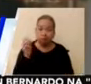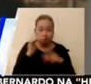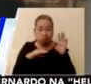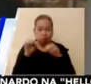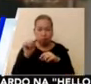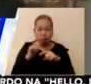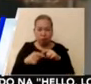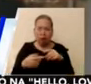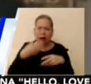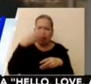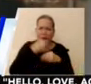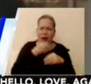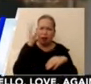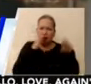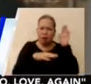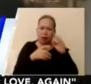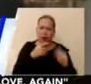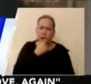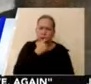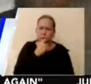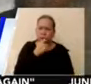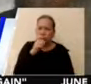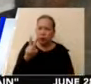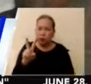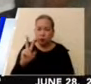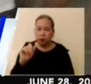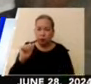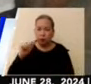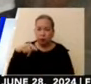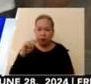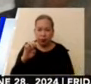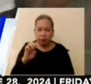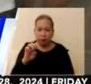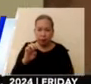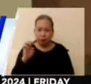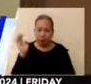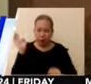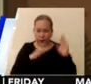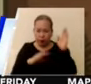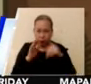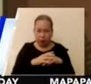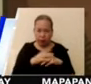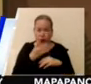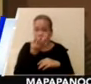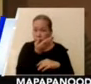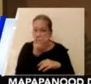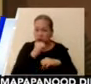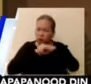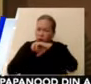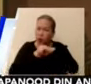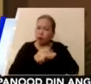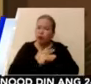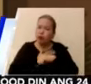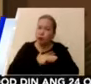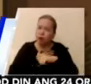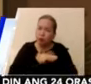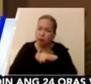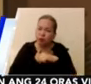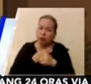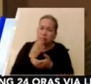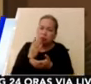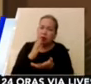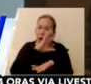seeing also the vaping epidemic. Panawagan ng mga advocate na gayahin ng iba pang LGU ang Tobacco